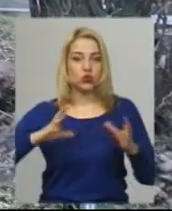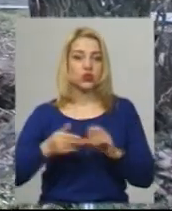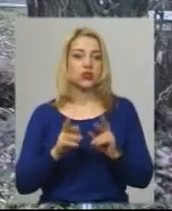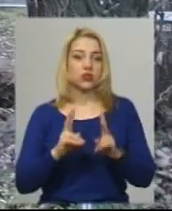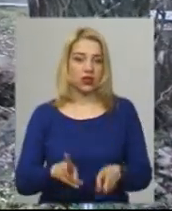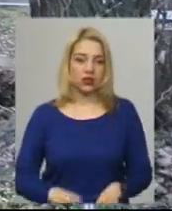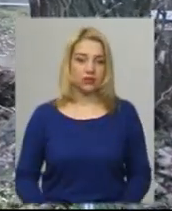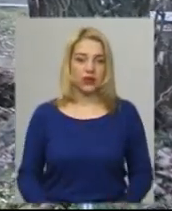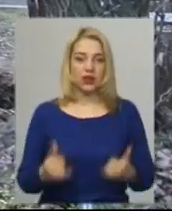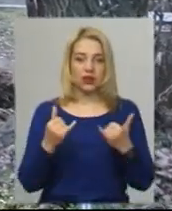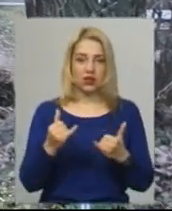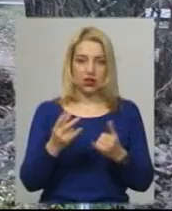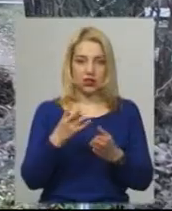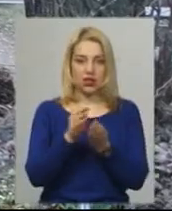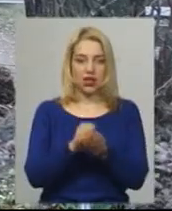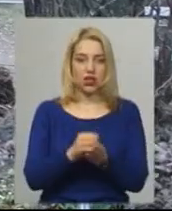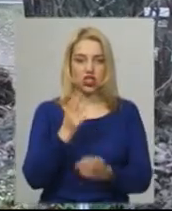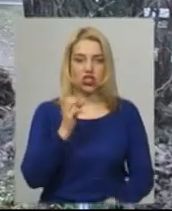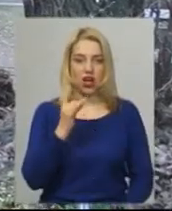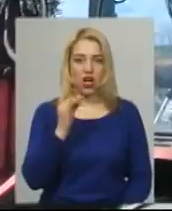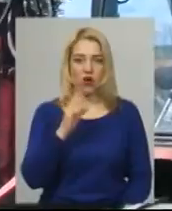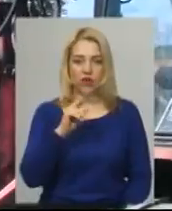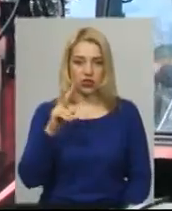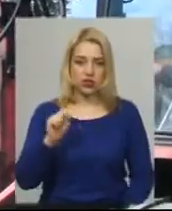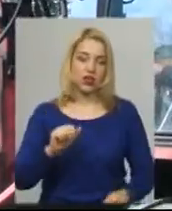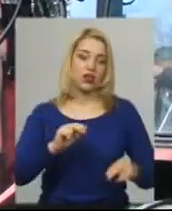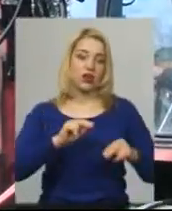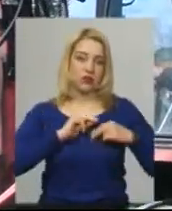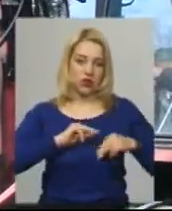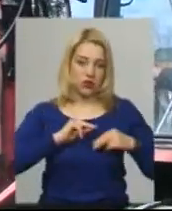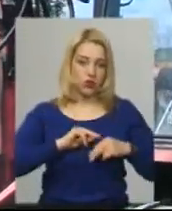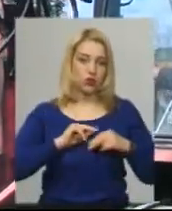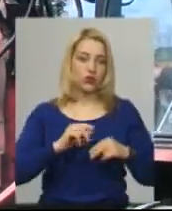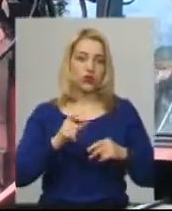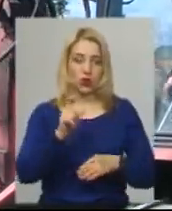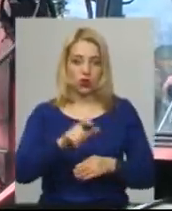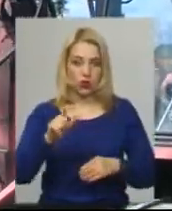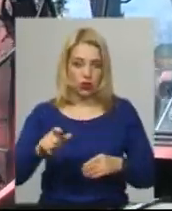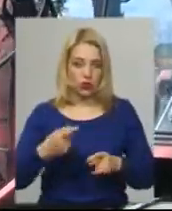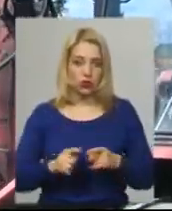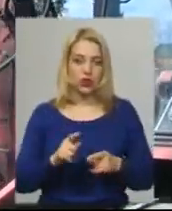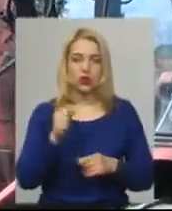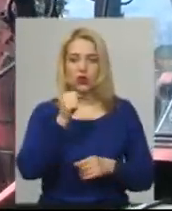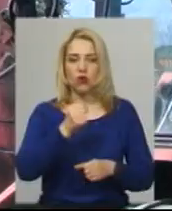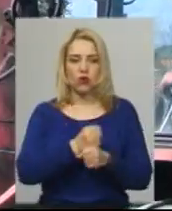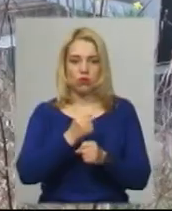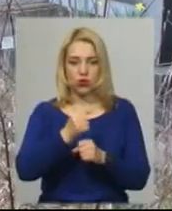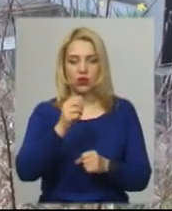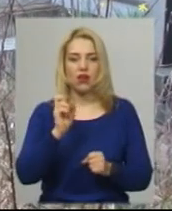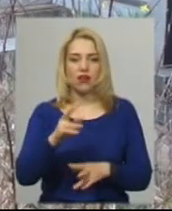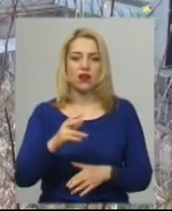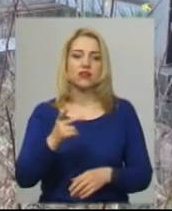як. Наразі кладовище у Шаровечці прибирають і працівники комунальної ритуальної служби. Роботи у них завжди вистачає,